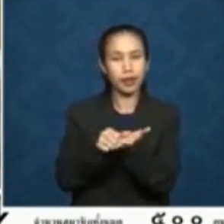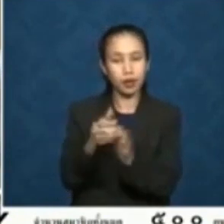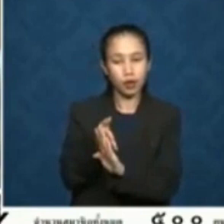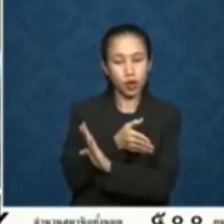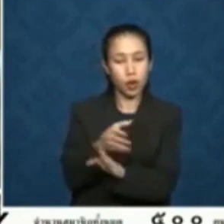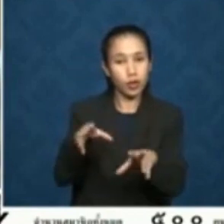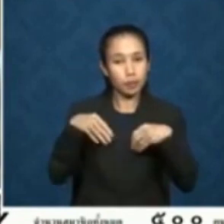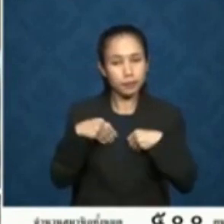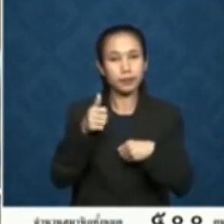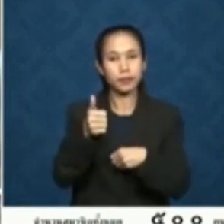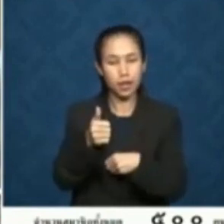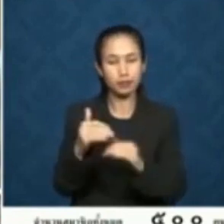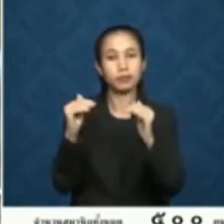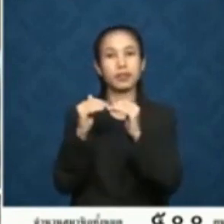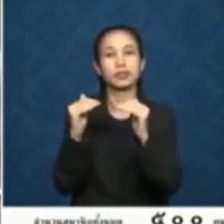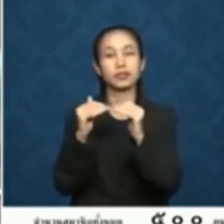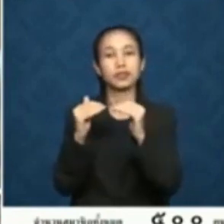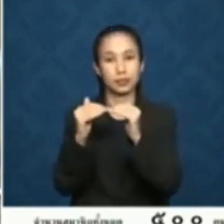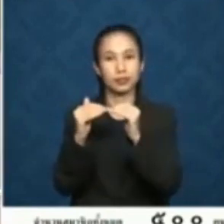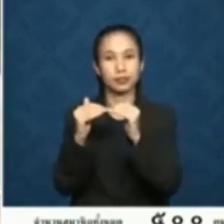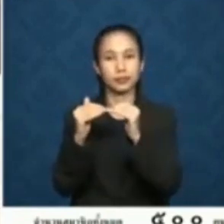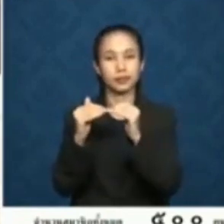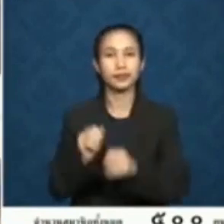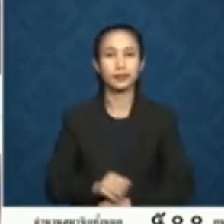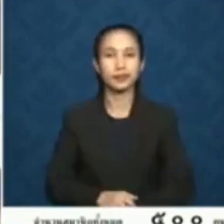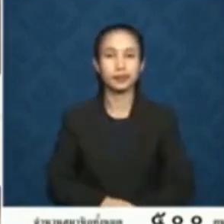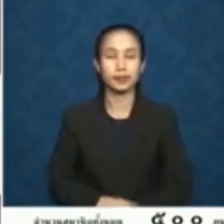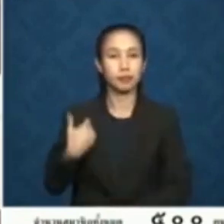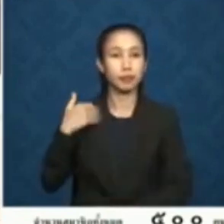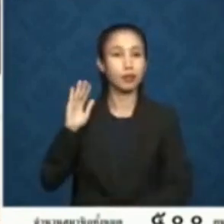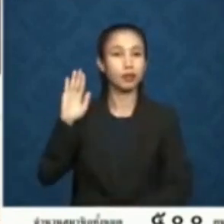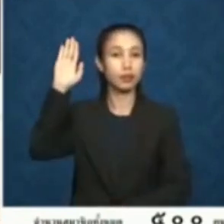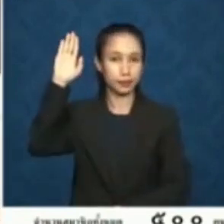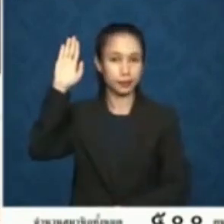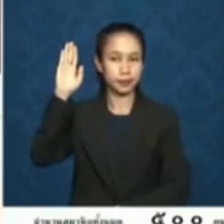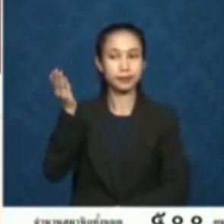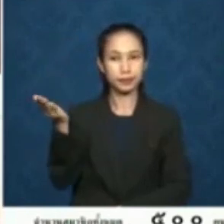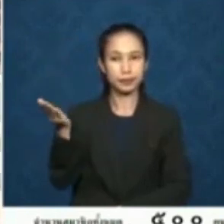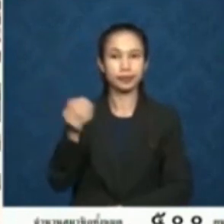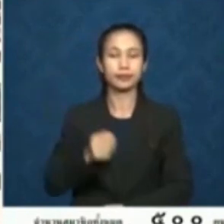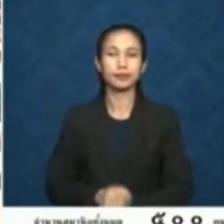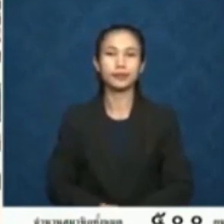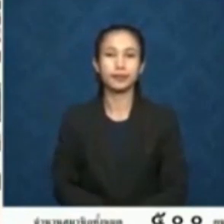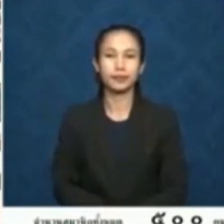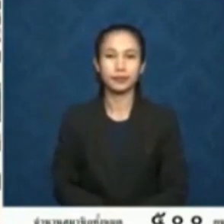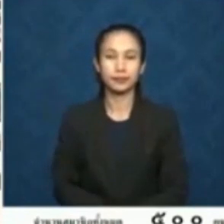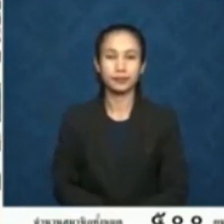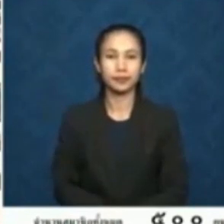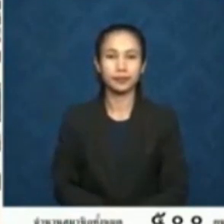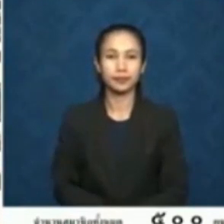พิจารณาก่อนรับหลักการได ้ นะคร ับ ผมขอประท้วงท่านประธาน ฉะนั้นเป็นสิทธิ์ที่ เดี๋ยวมีผู้ประท้วงท่านอัครเดชเชิญ